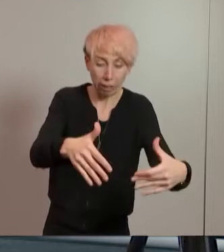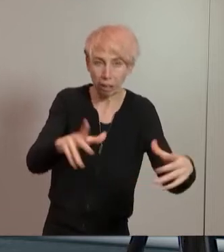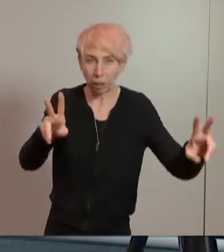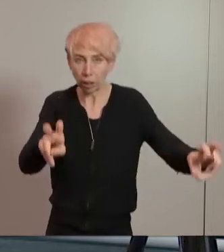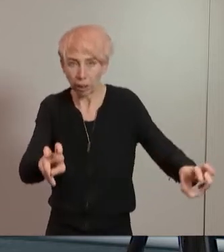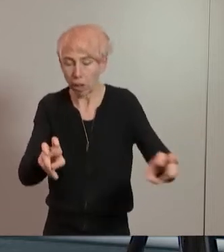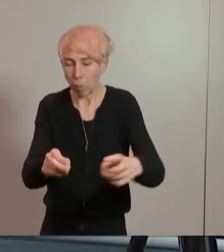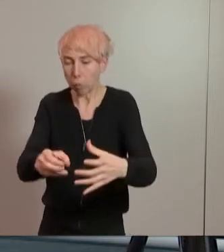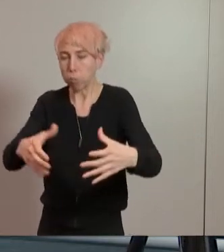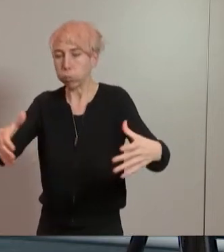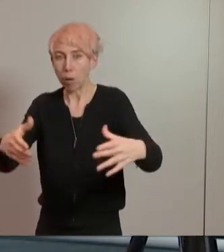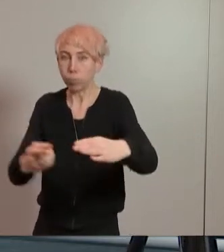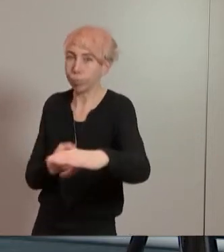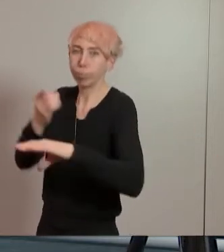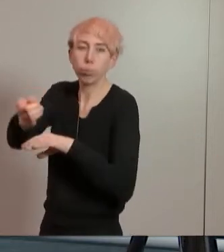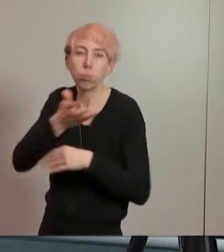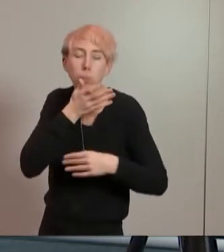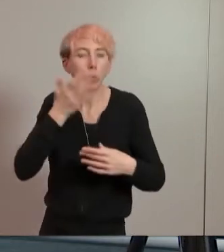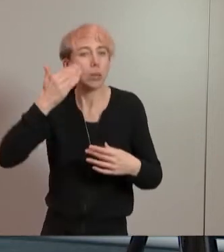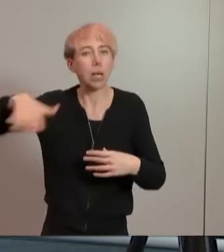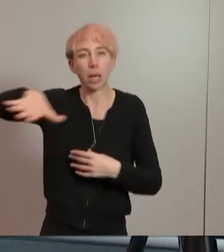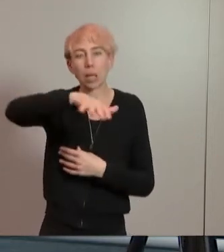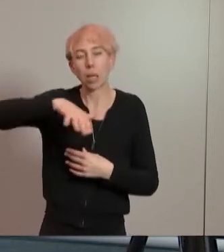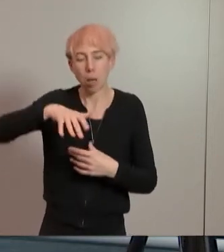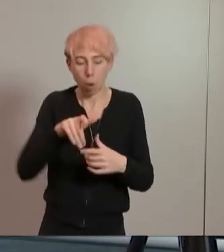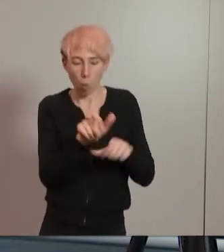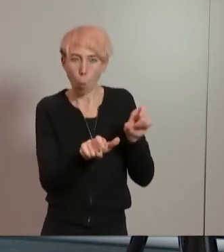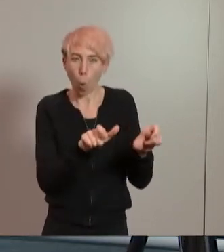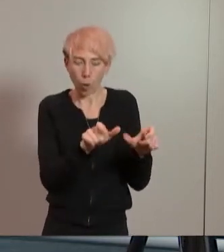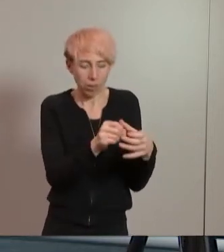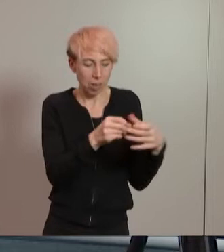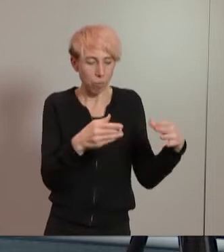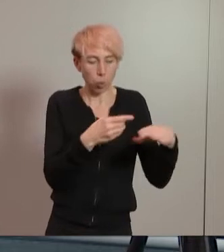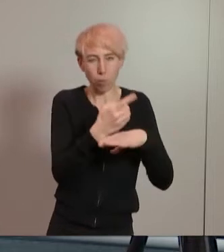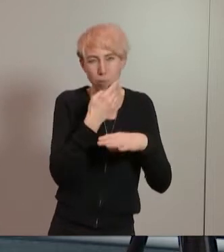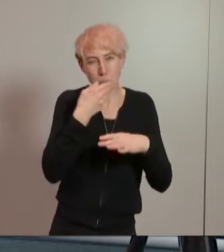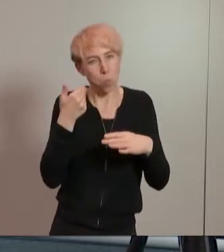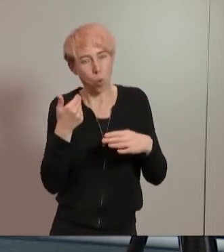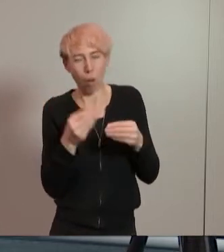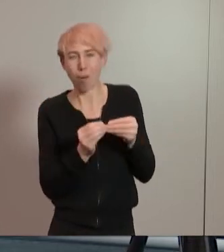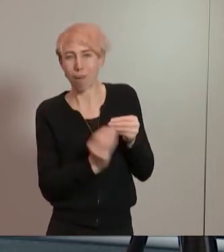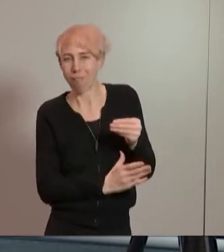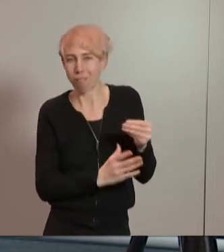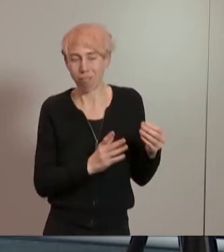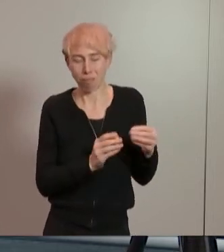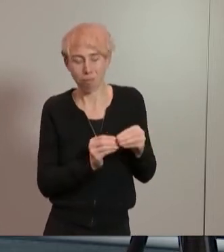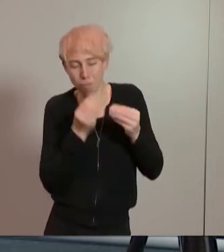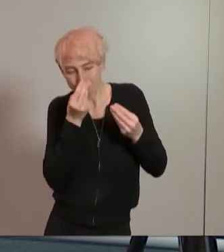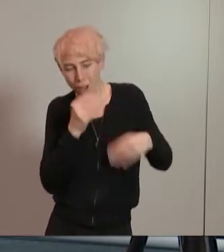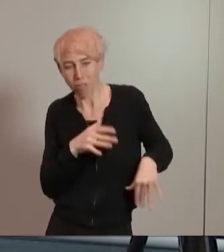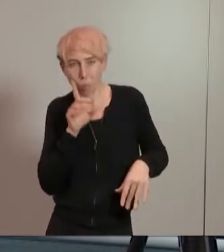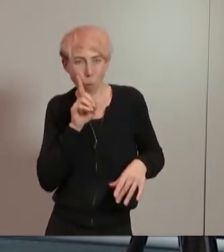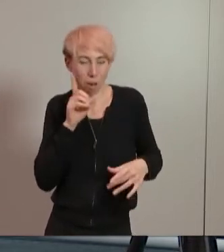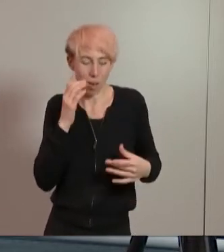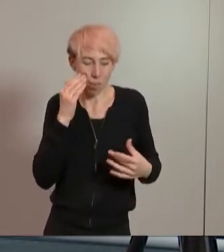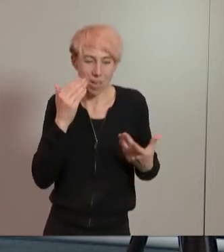on le sait tous ici. Et donc du coup, les mots de développement durable sont plutôt à proscrire, parce que ce qu'on peut craindre,